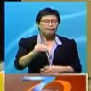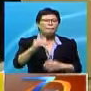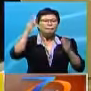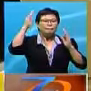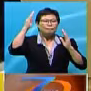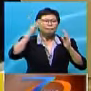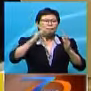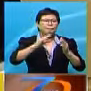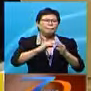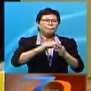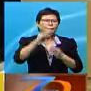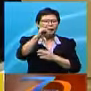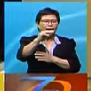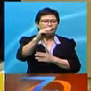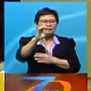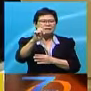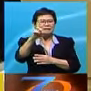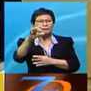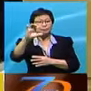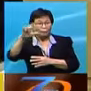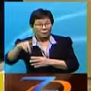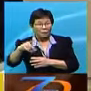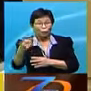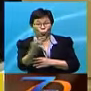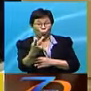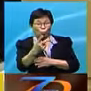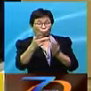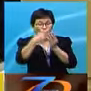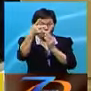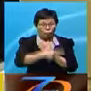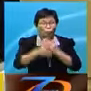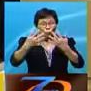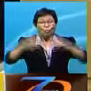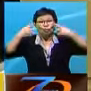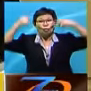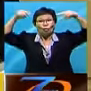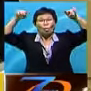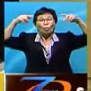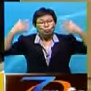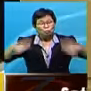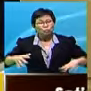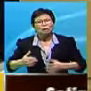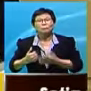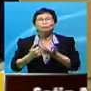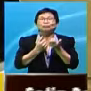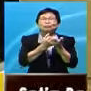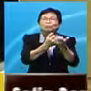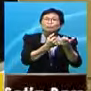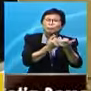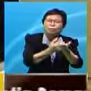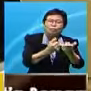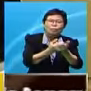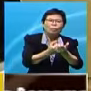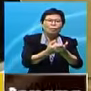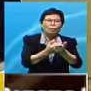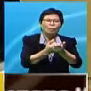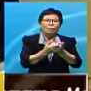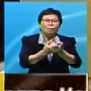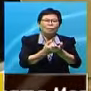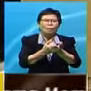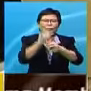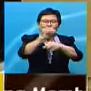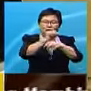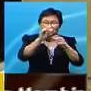Program, MDCP, have successfully provided human resource capacity building